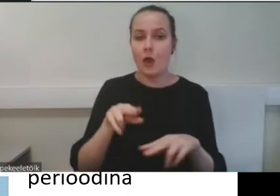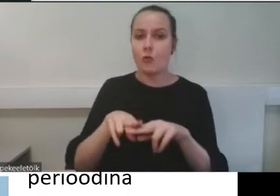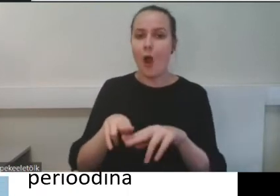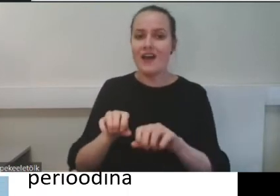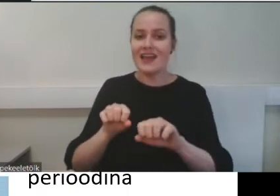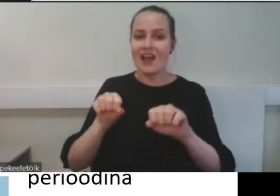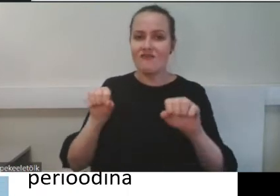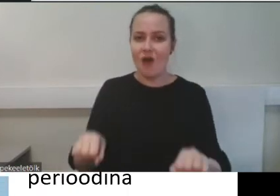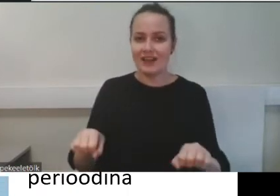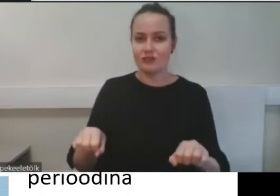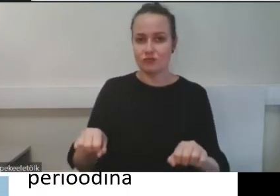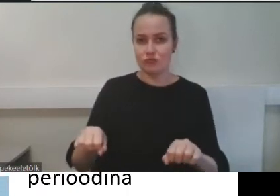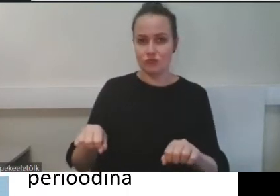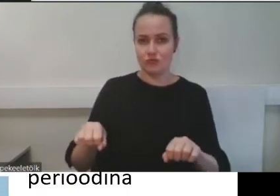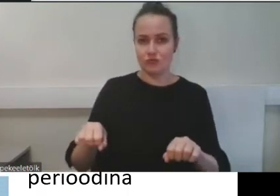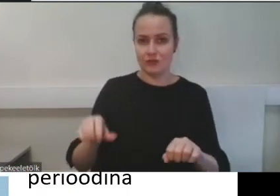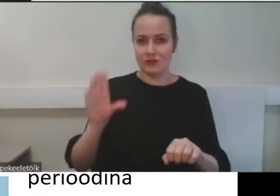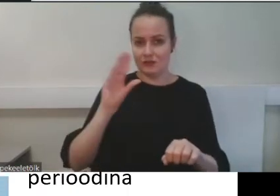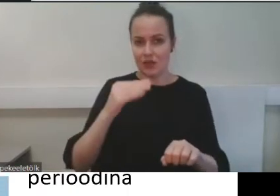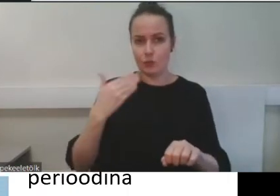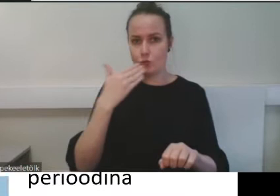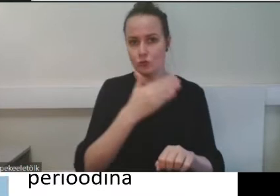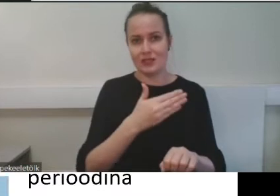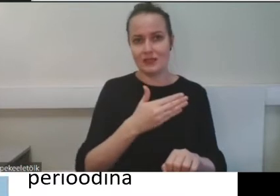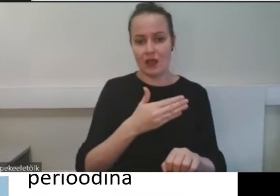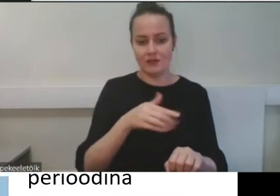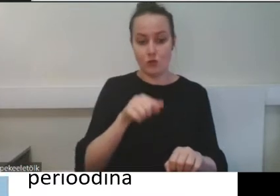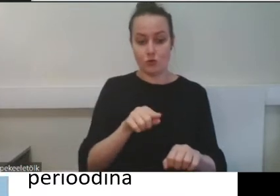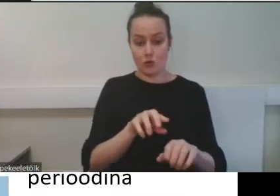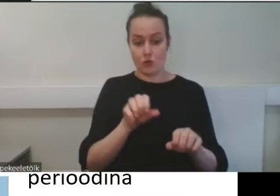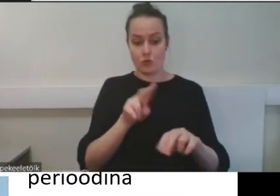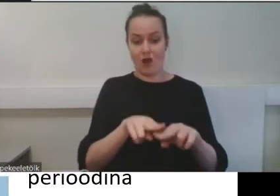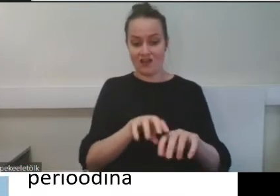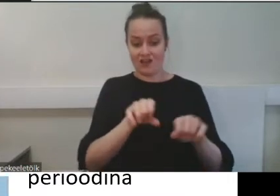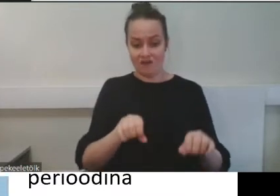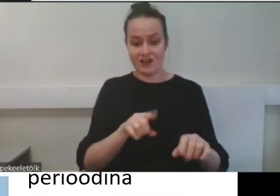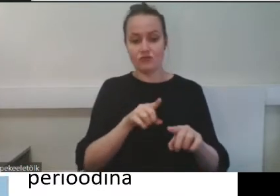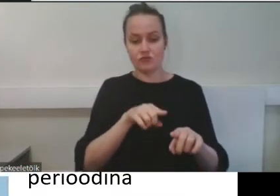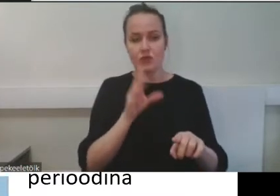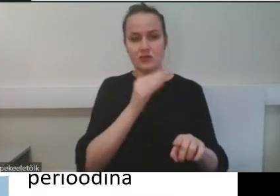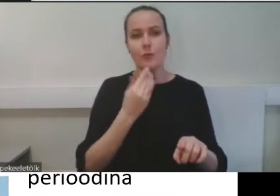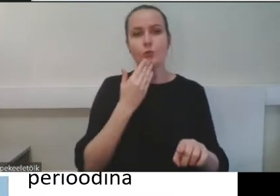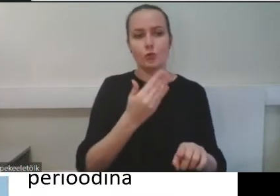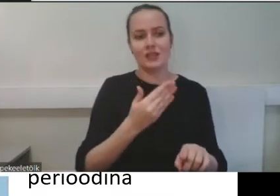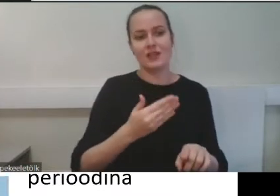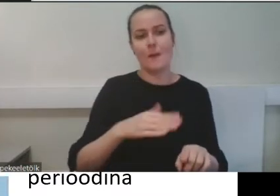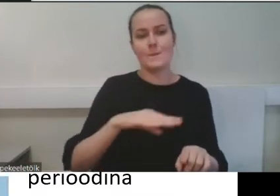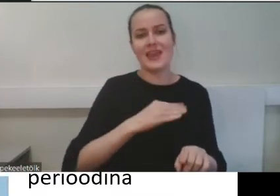kohta andmed on olemas, siis peaks alati olema selle teenuse taga sulgudes sõna